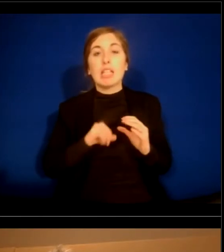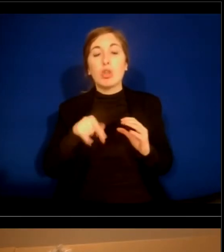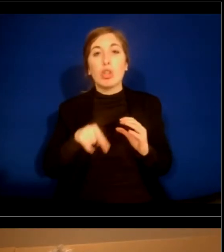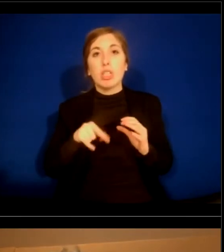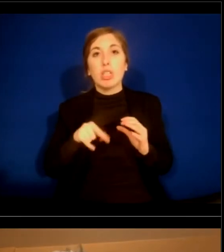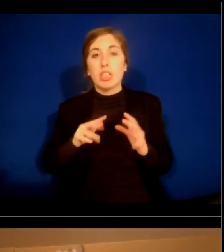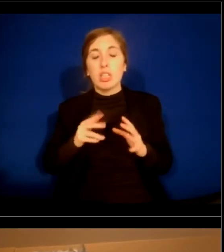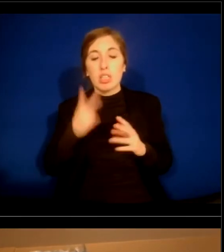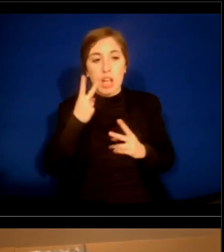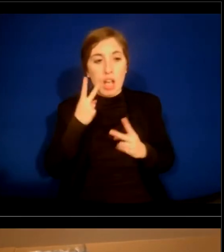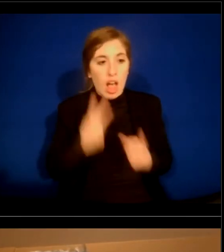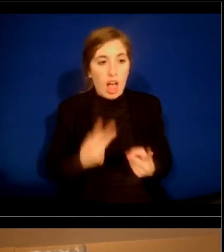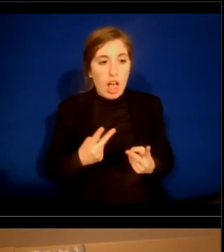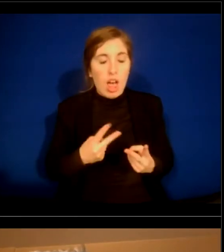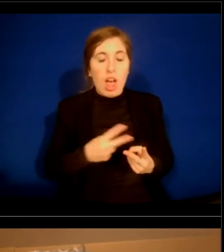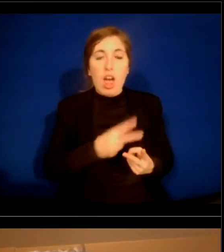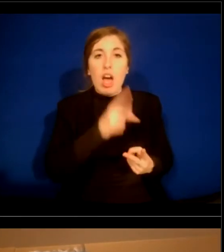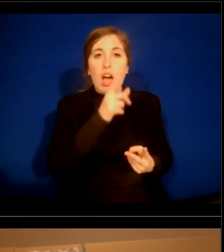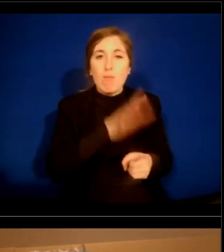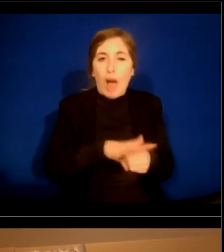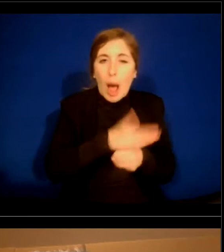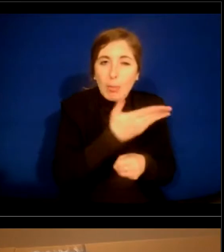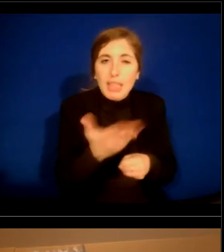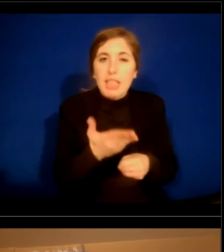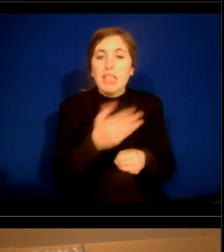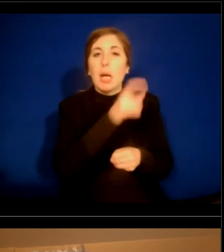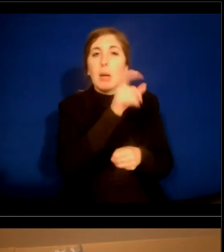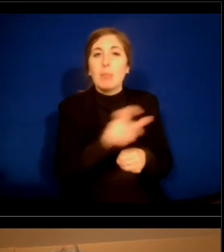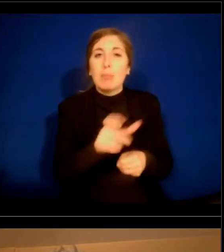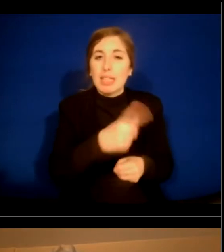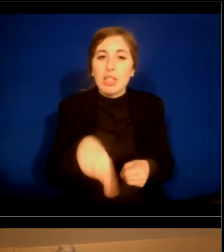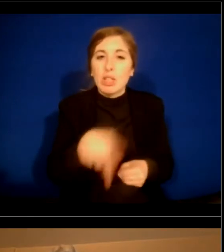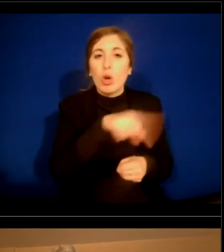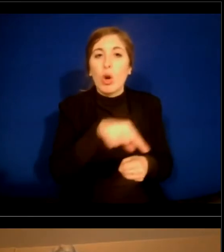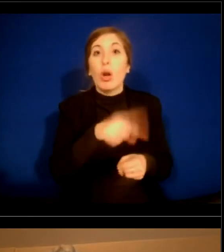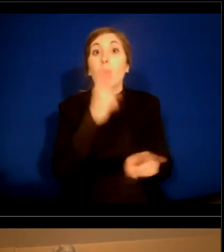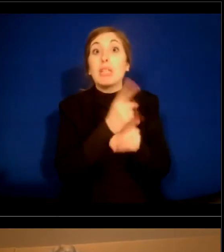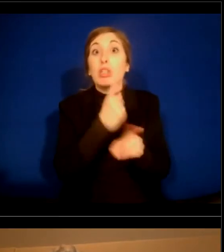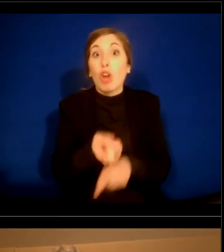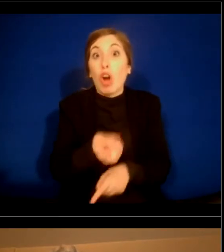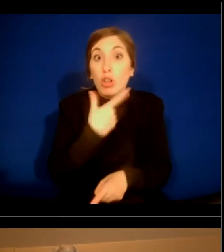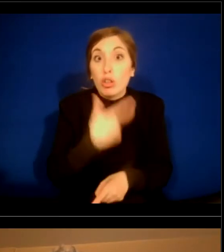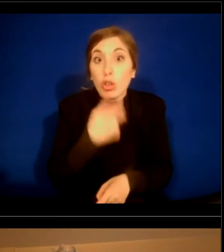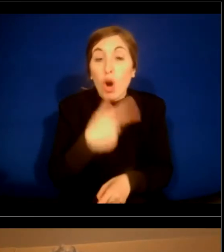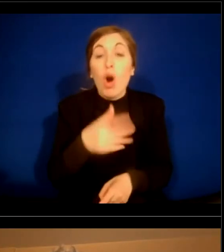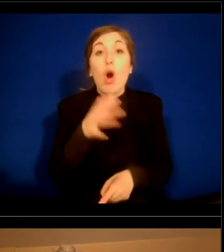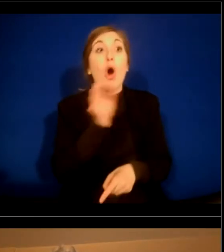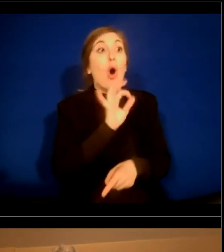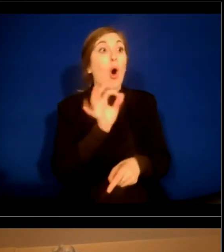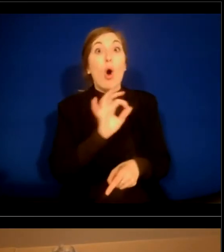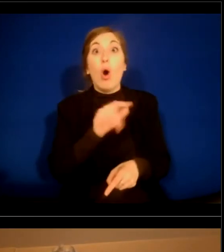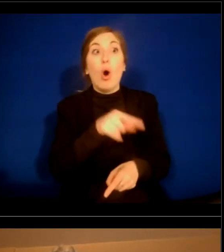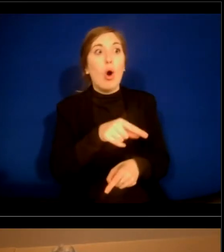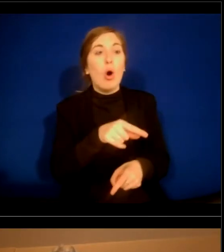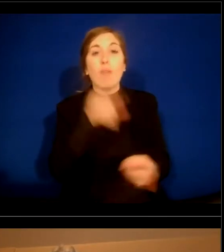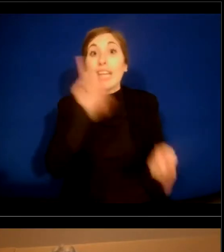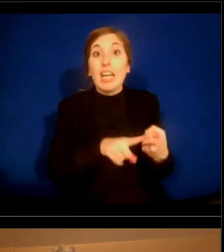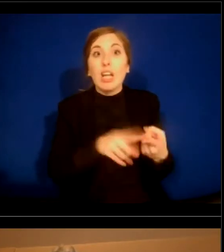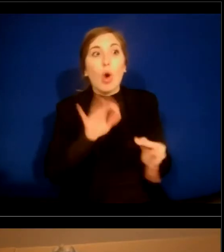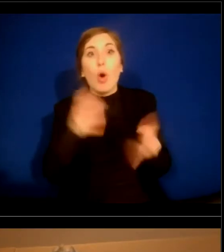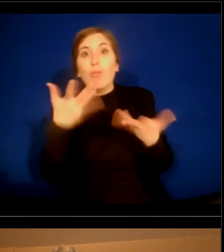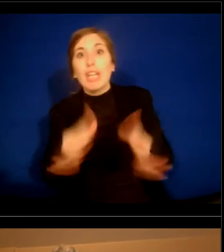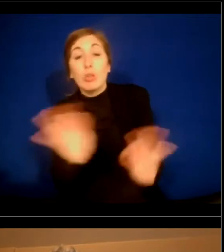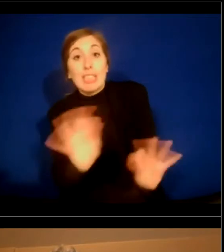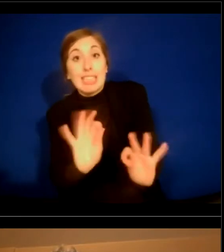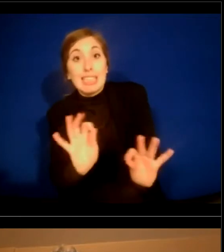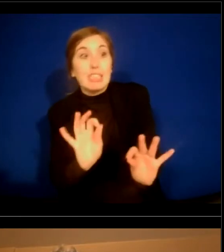si è trovato di fronte delle persone, delle famiglie che avessero finito le medicine oppure che stavano per finirle. Ora, una